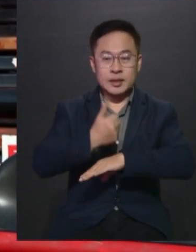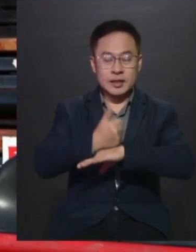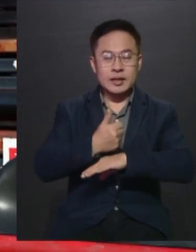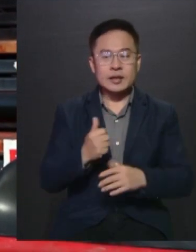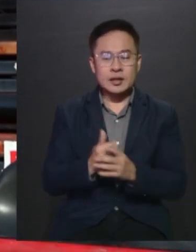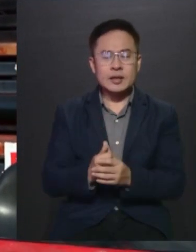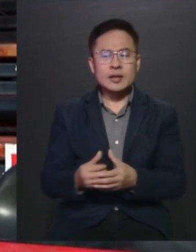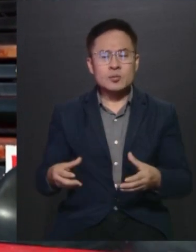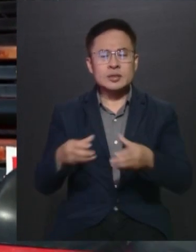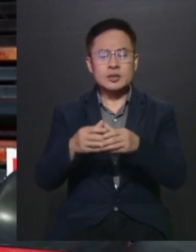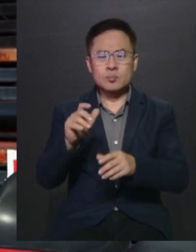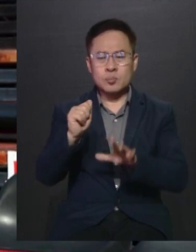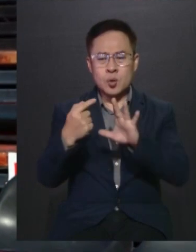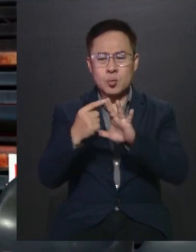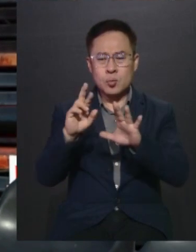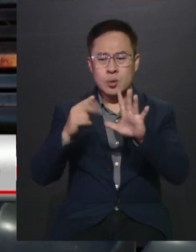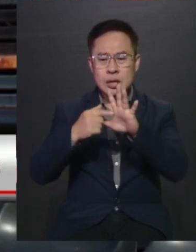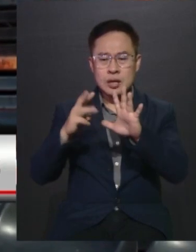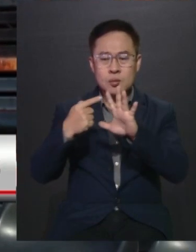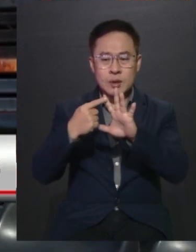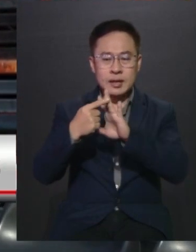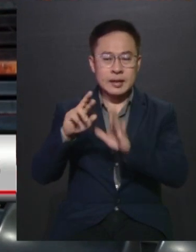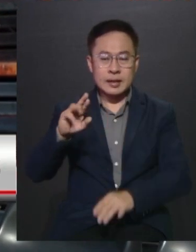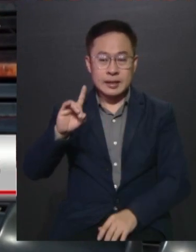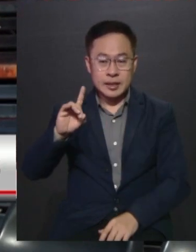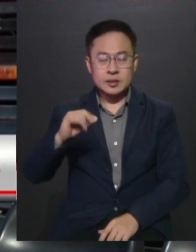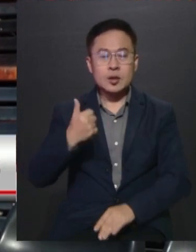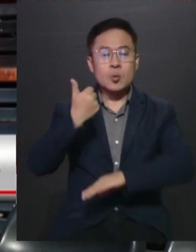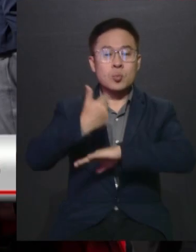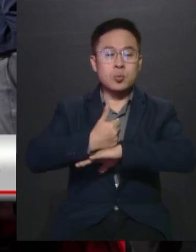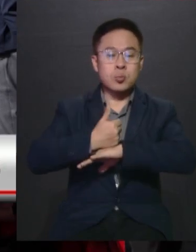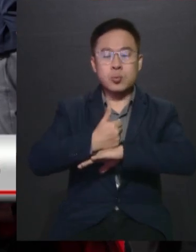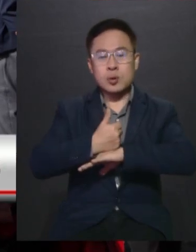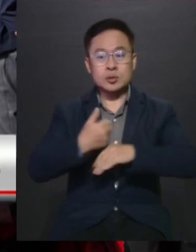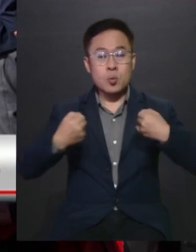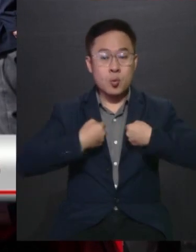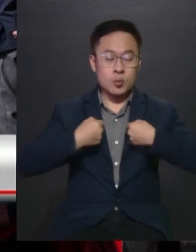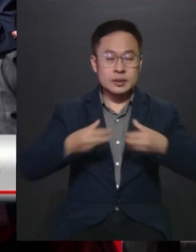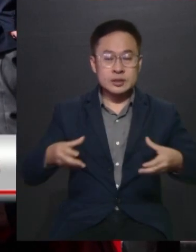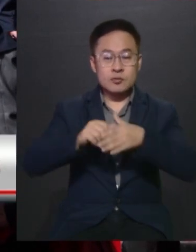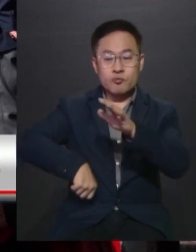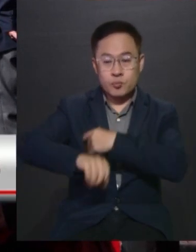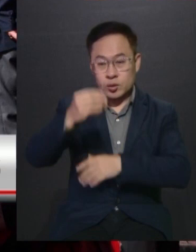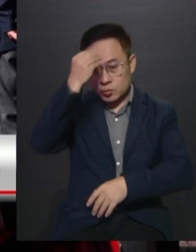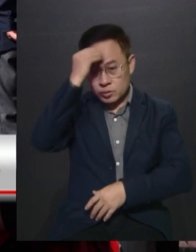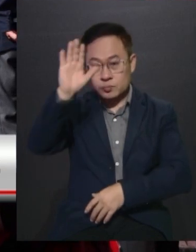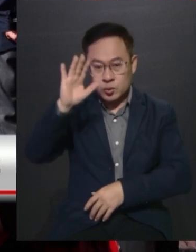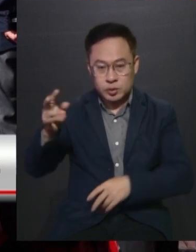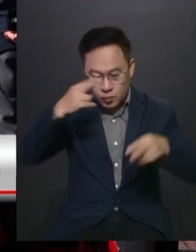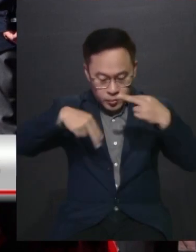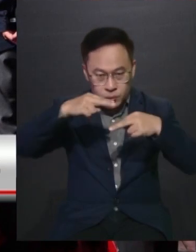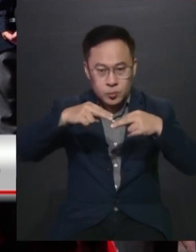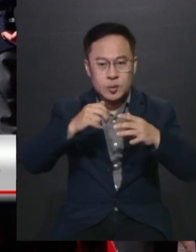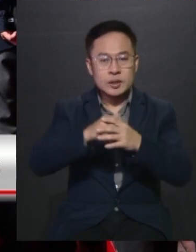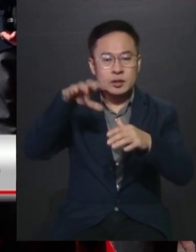สโมสรอุรวาเรสค่ะพร้อมด้วยเคนซากุยาจิมะค่ะผู้จัดการทั่วไปซึ่งเป็นพันธมิตรฟุตบอลของทีมเข้ามาเยี่ยมชมส่วน